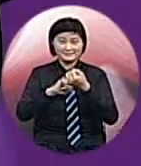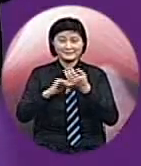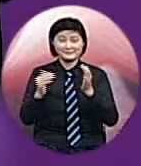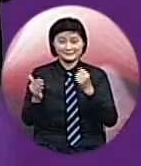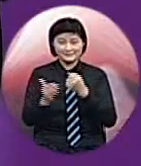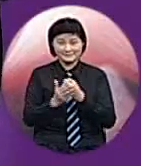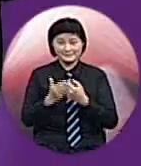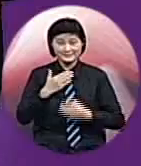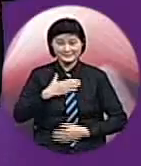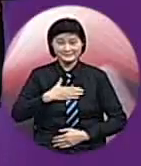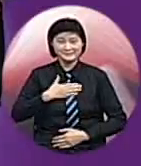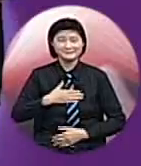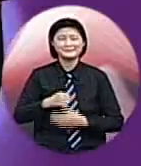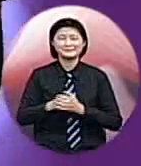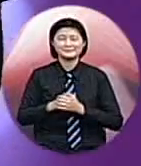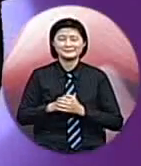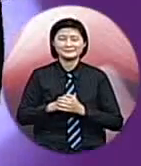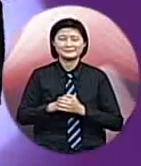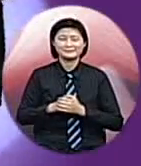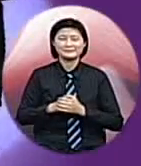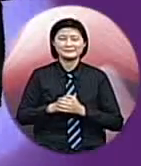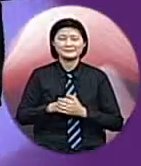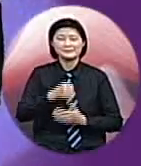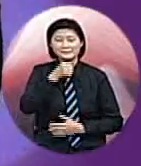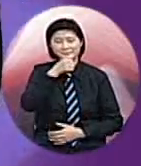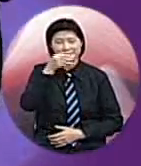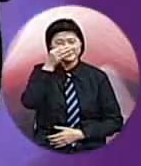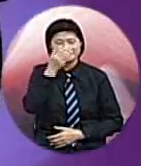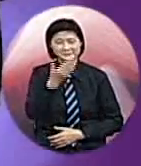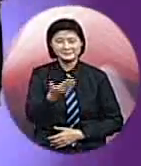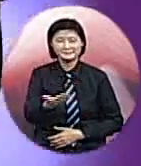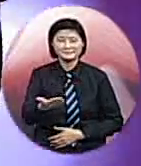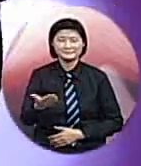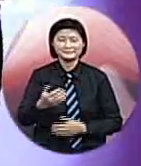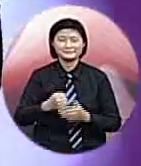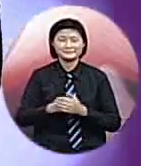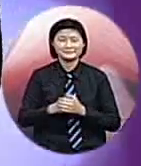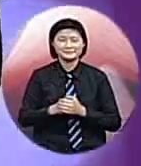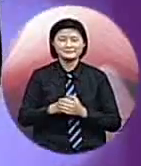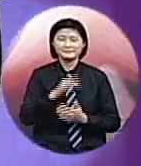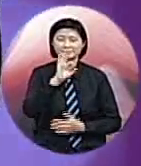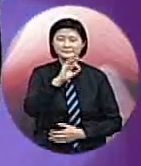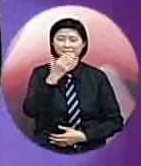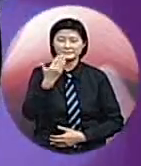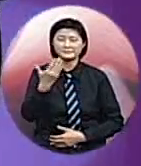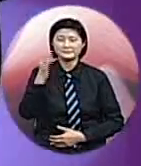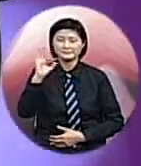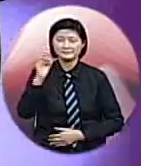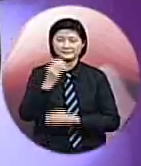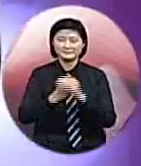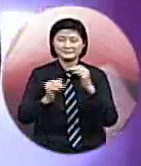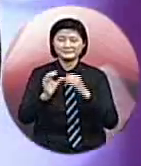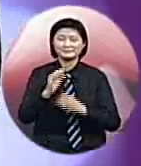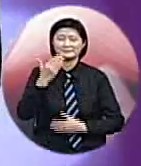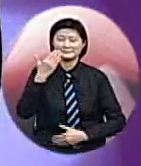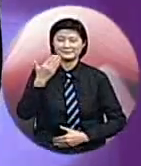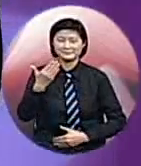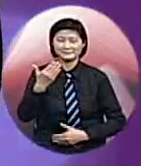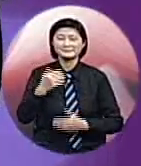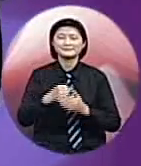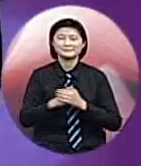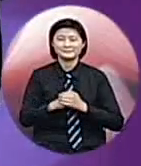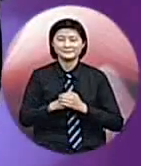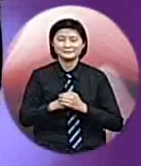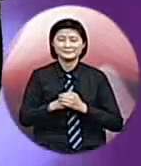때문에요 네 점수? 네. 네. 자 점수 보여 주세요 10점, 9점, 10점, 보너스